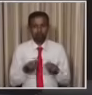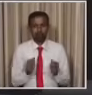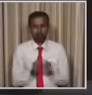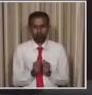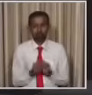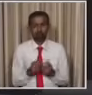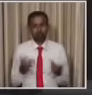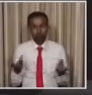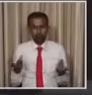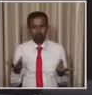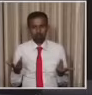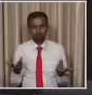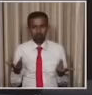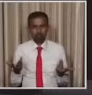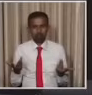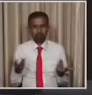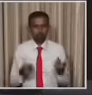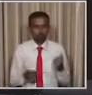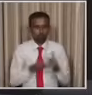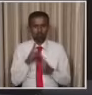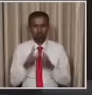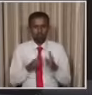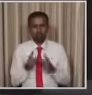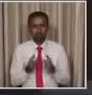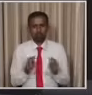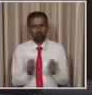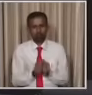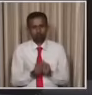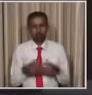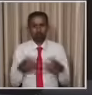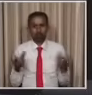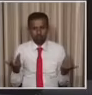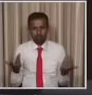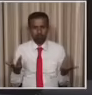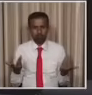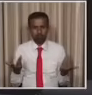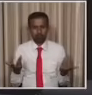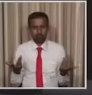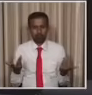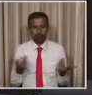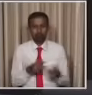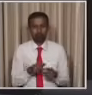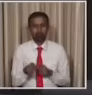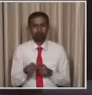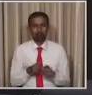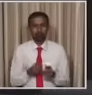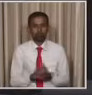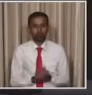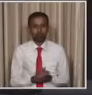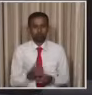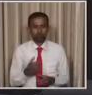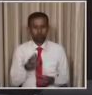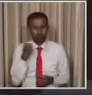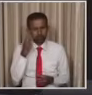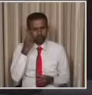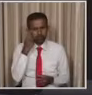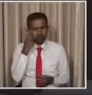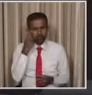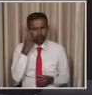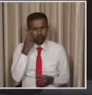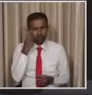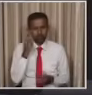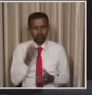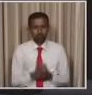නැහැ. මෙතන කතා කරා කියලා තේරුමුකුත් නැහැ. ඒ වගේම මම කල්පනා කරේ